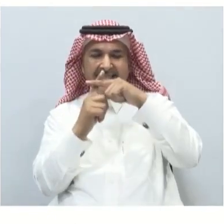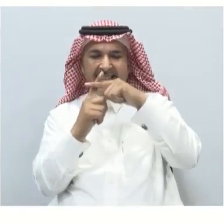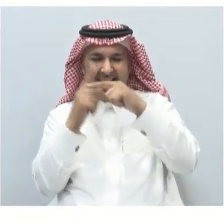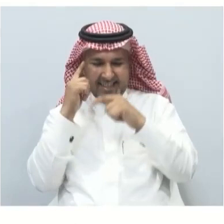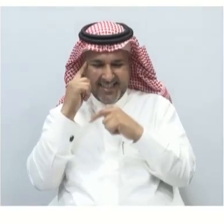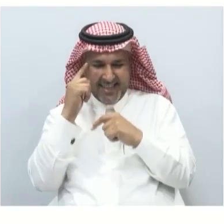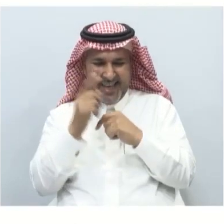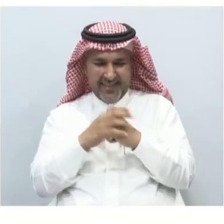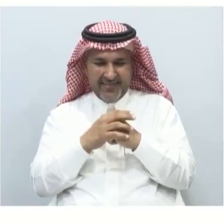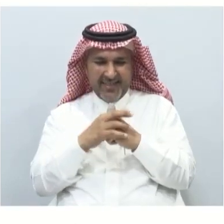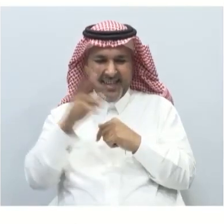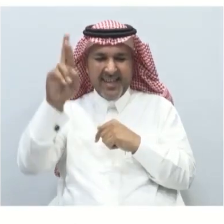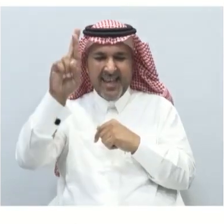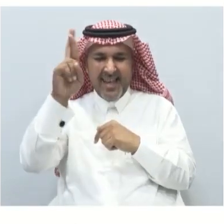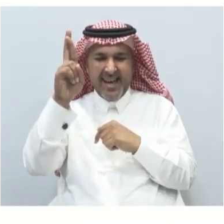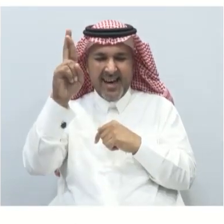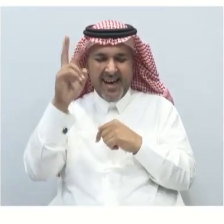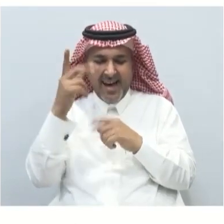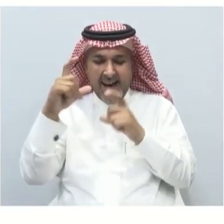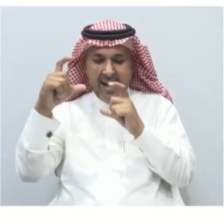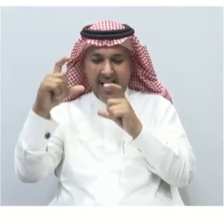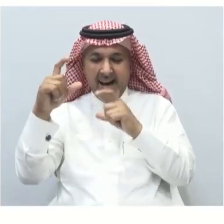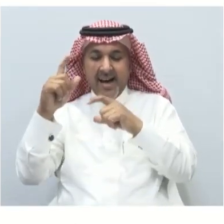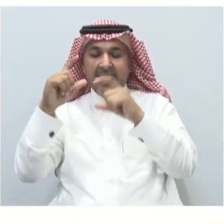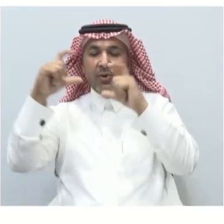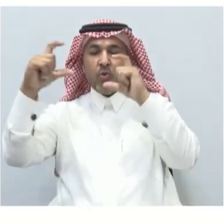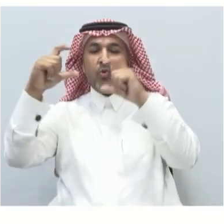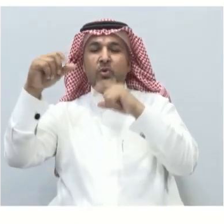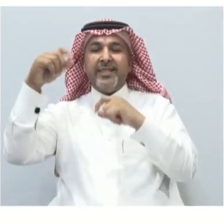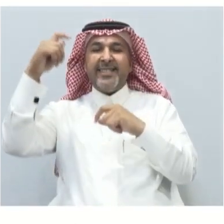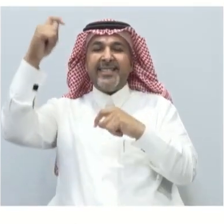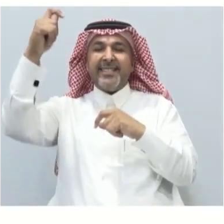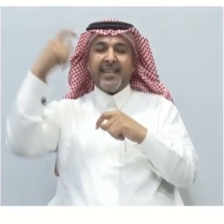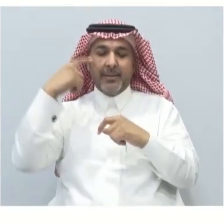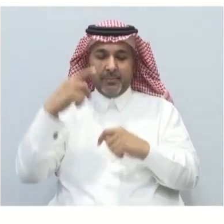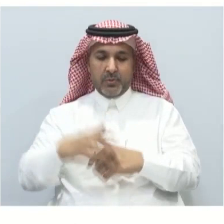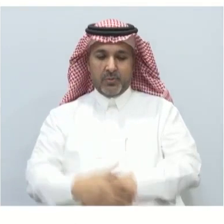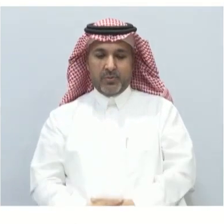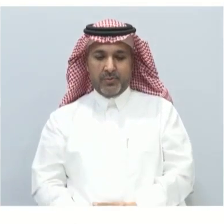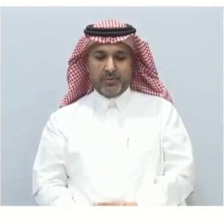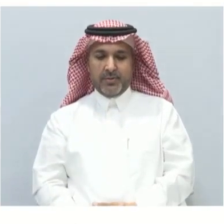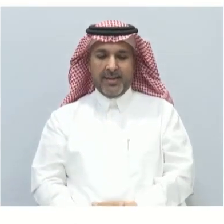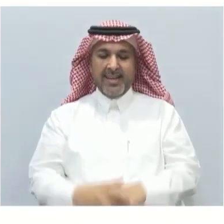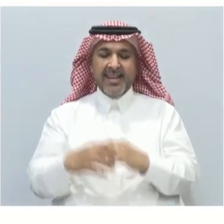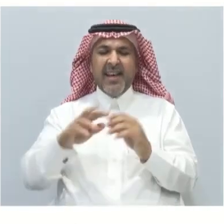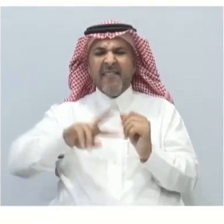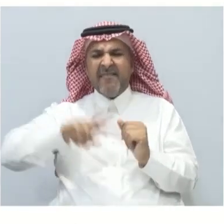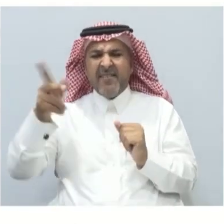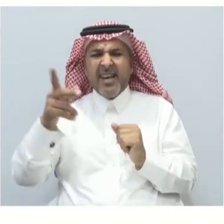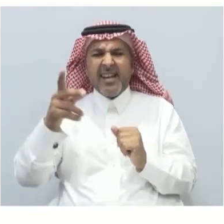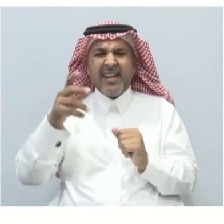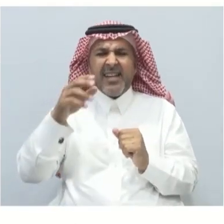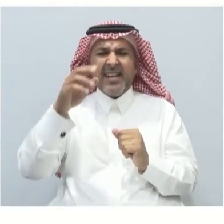اللي اختلف الان من هذا القانون ان الاي سميناها بي من كلمه يعني يعني من يعني